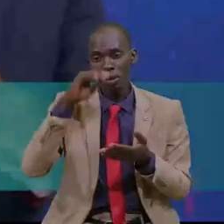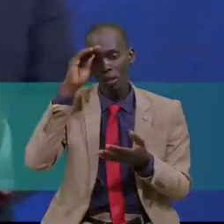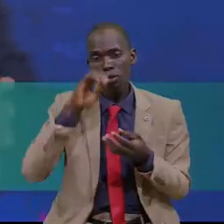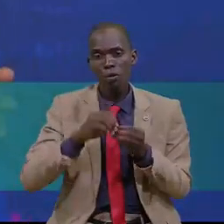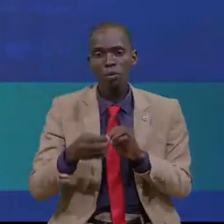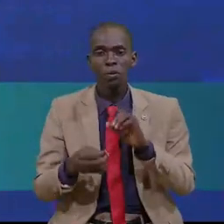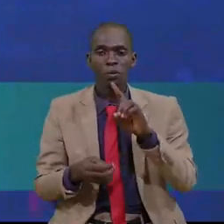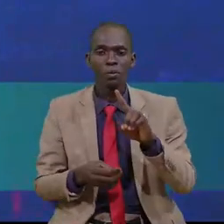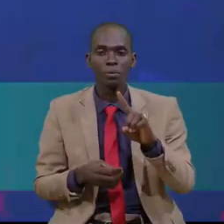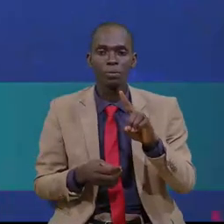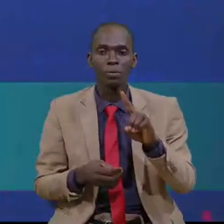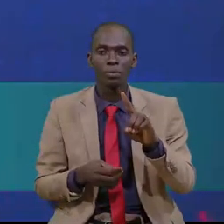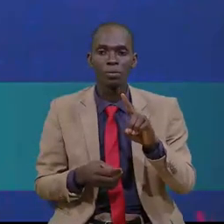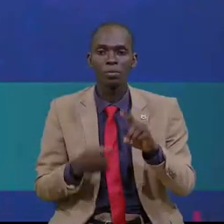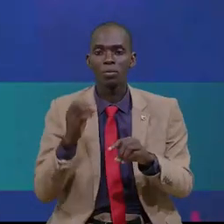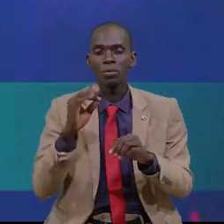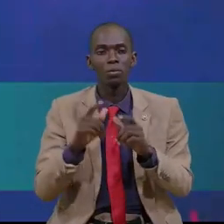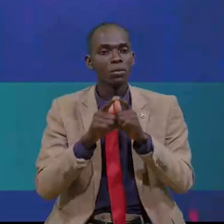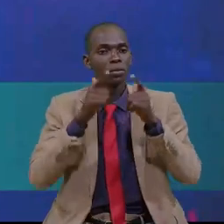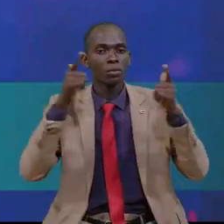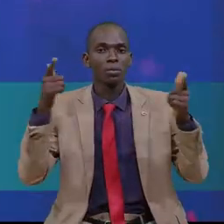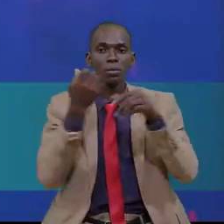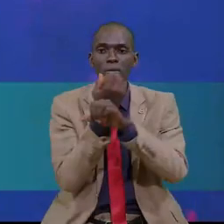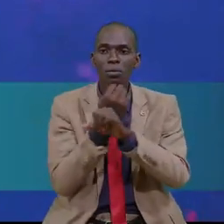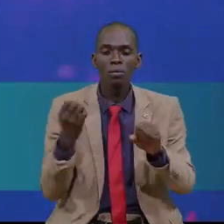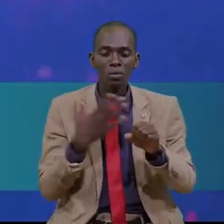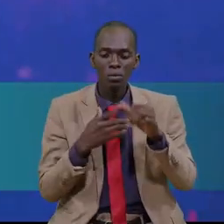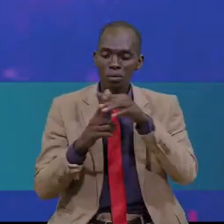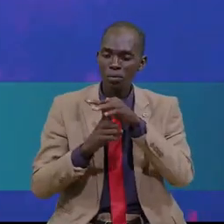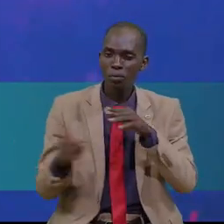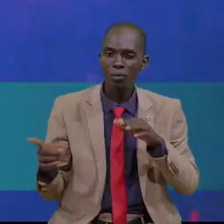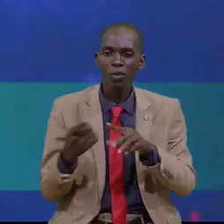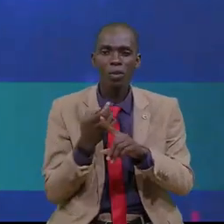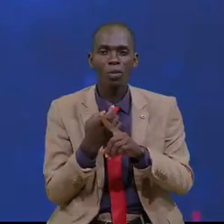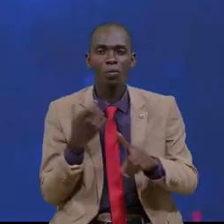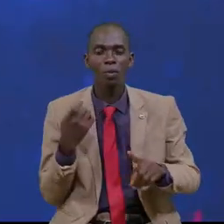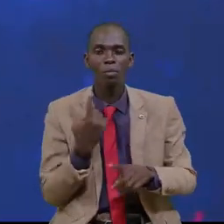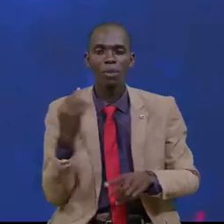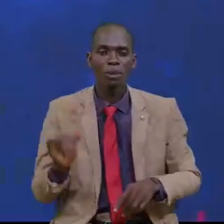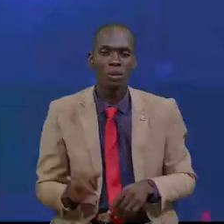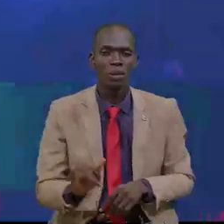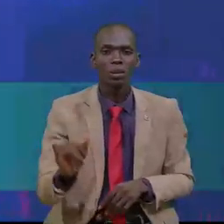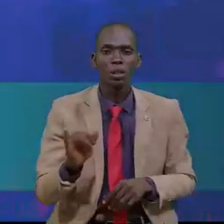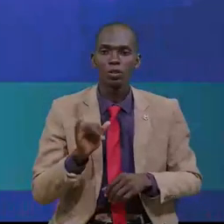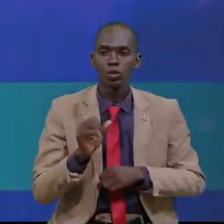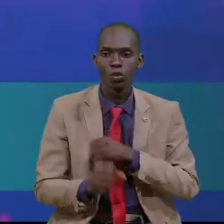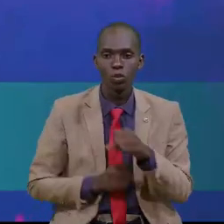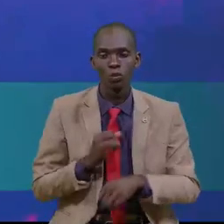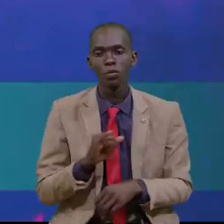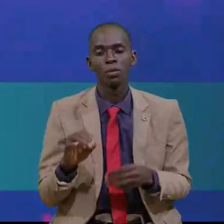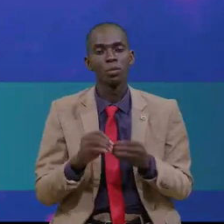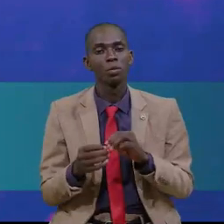Il y a trois éléments à voir. Premièrement, un si grand salut et l'échappatoire de la souffrance